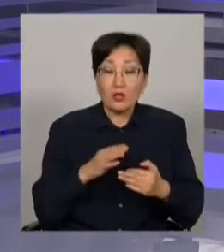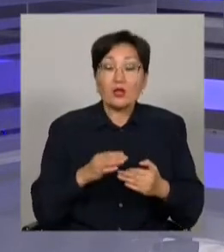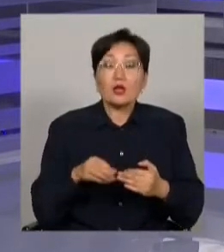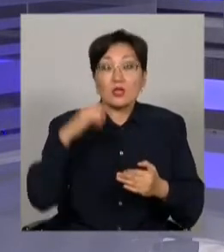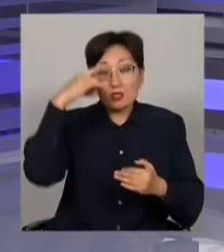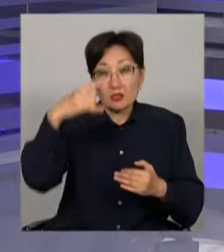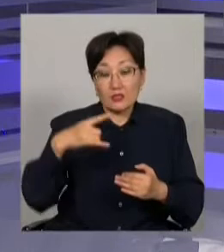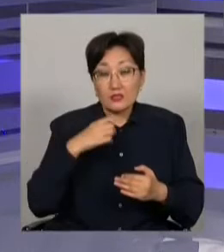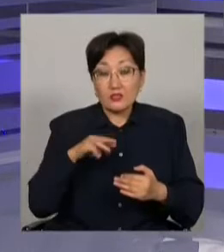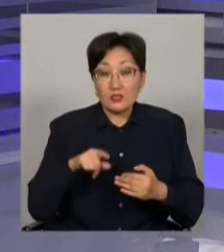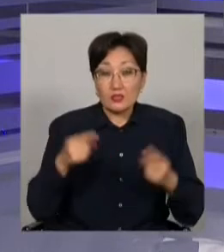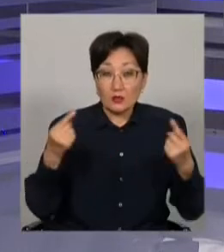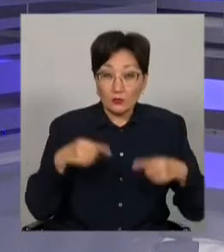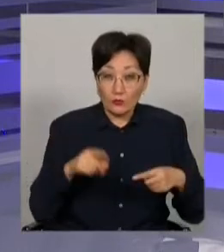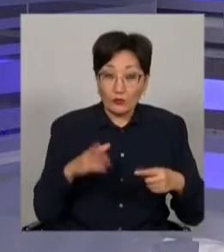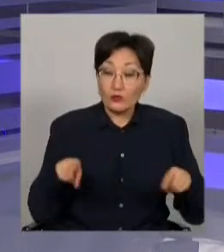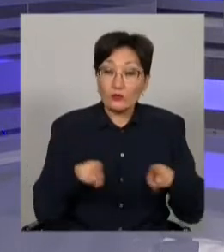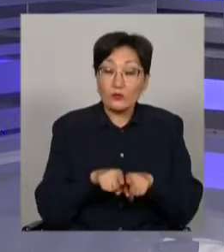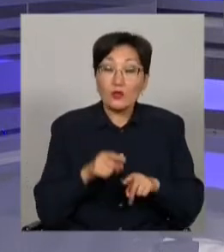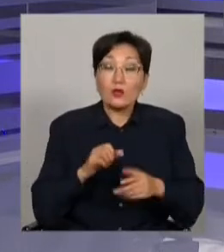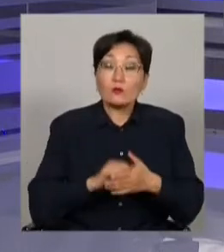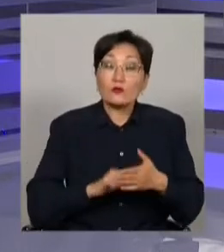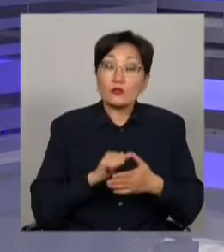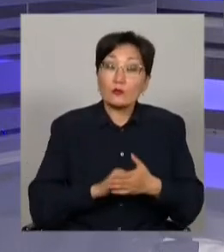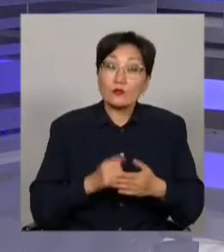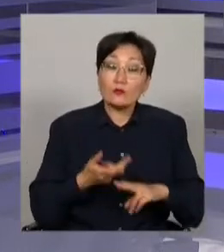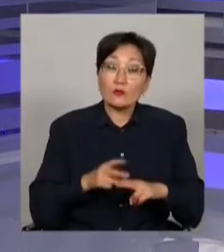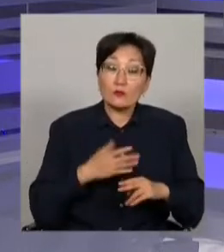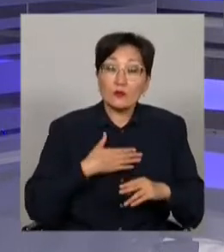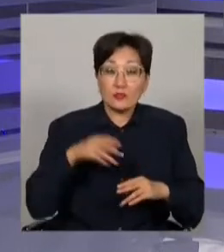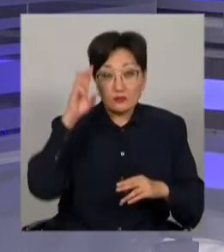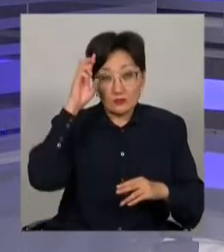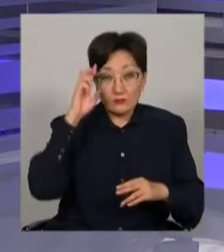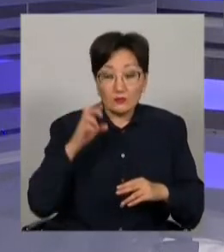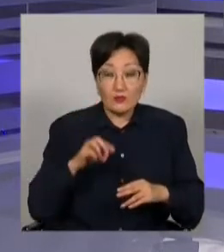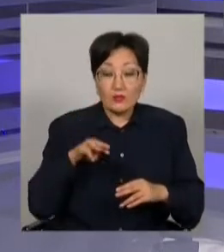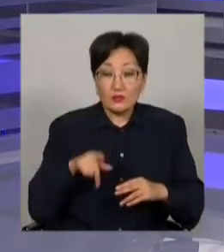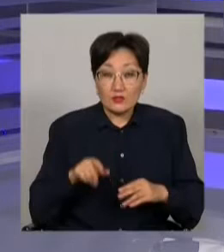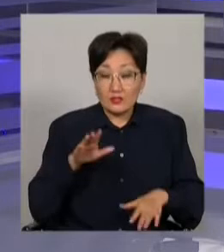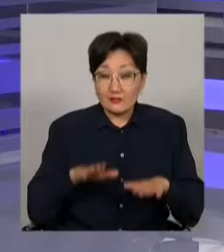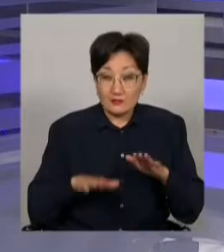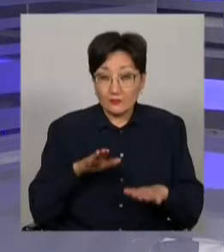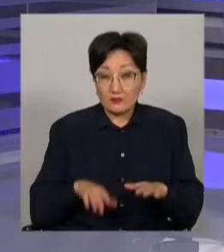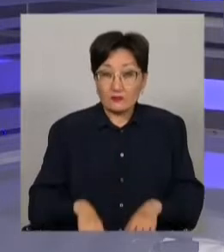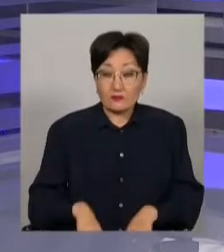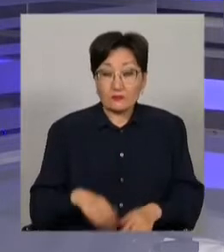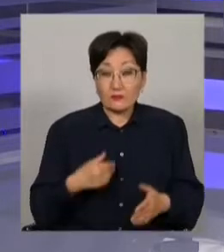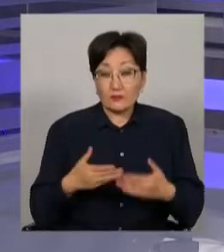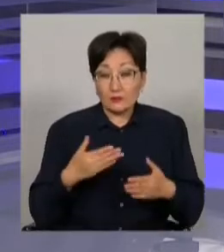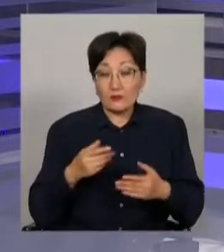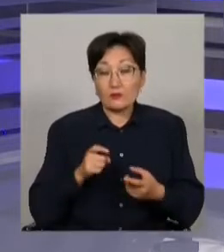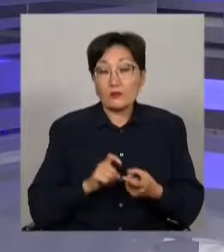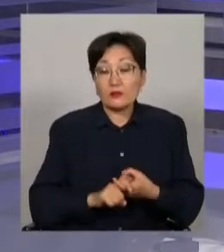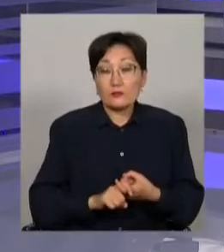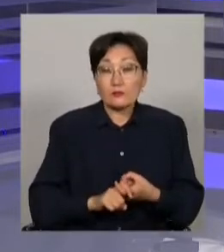ұшырайды деген секілді. Сол себепті бұл біздің көбірек мемлекетімізге, теңгемізге дейтін сенімсіздіктің белгісі. Жақсы,